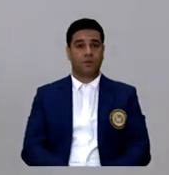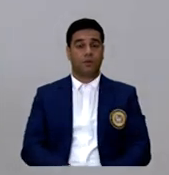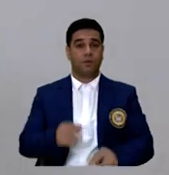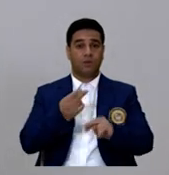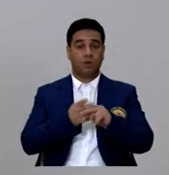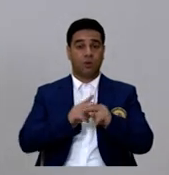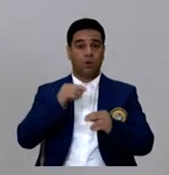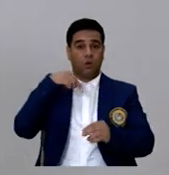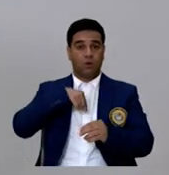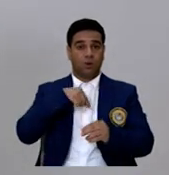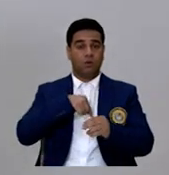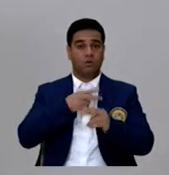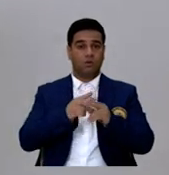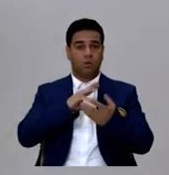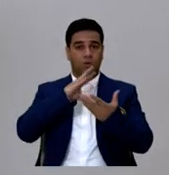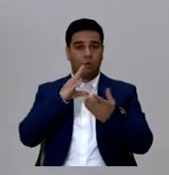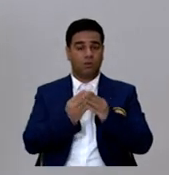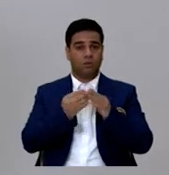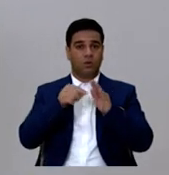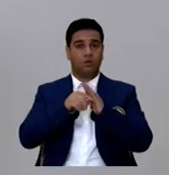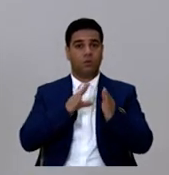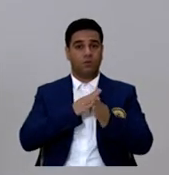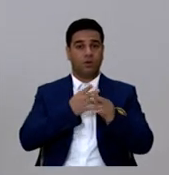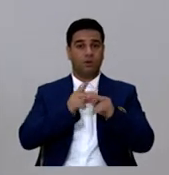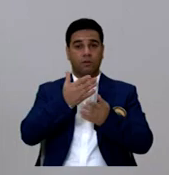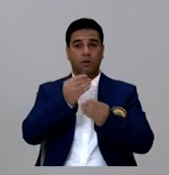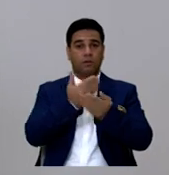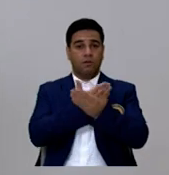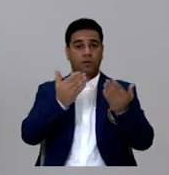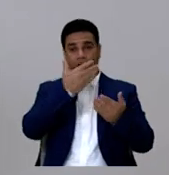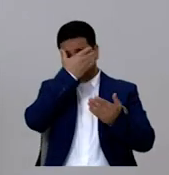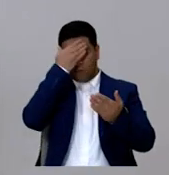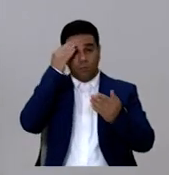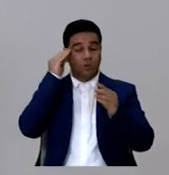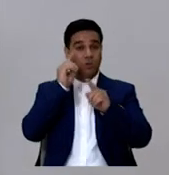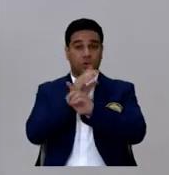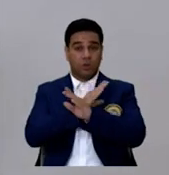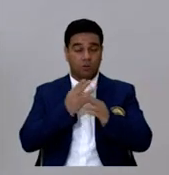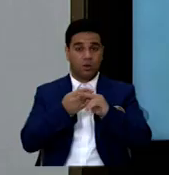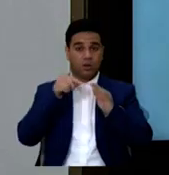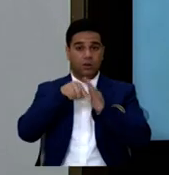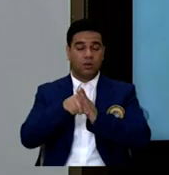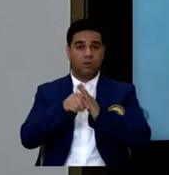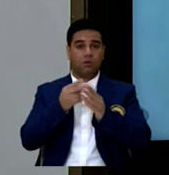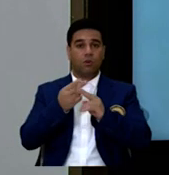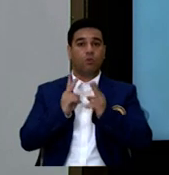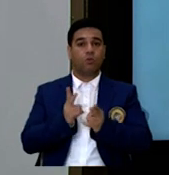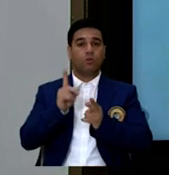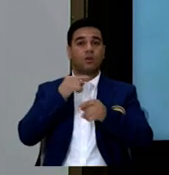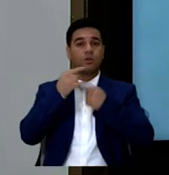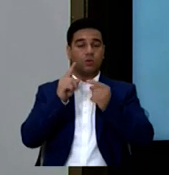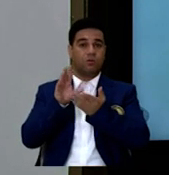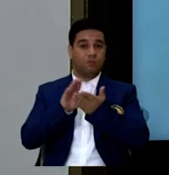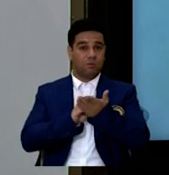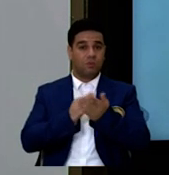Demak, organizm yaxlit sistema, uning o'z-o'zini boshqarishi nerv va